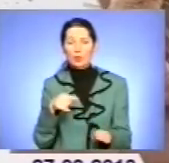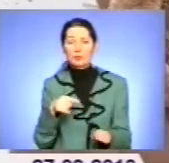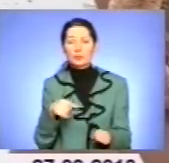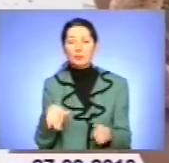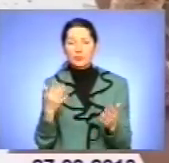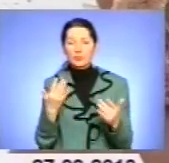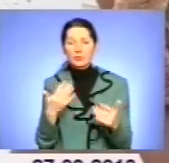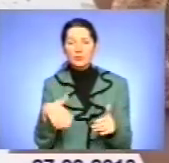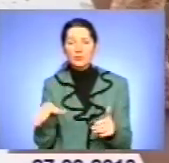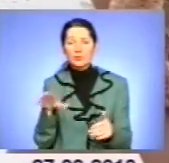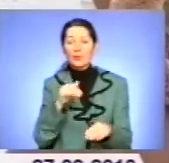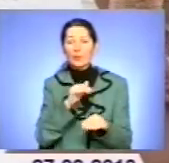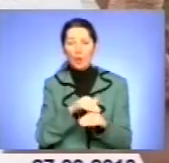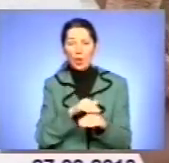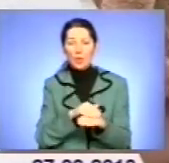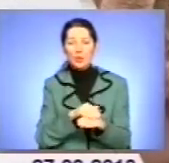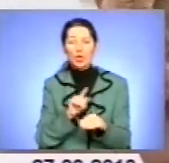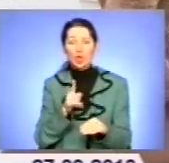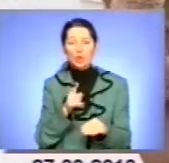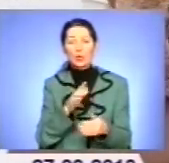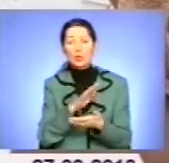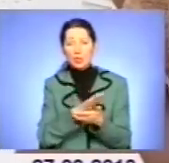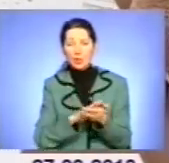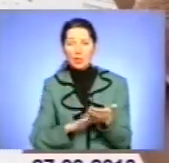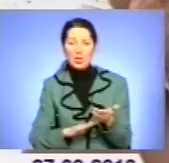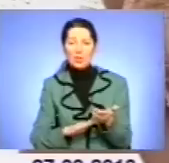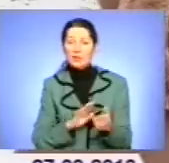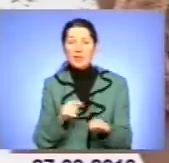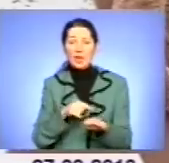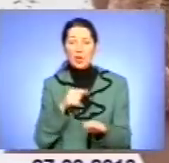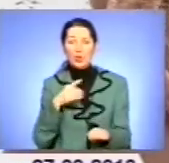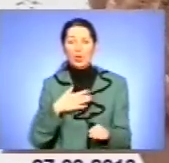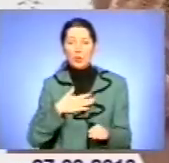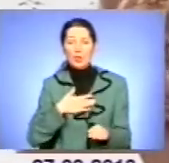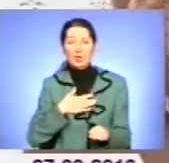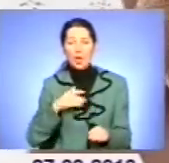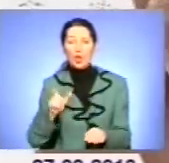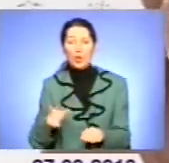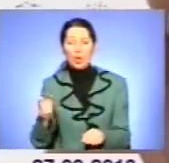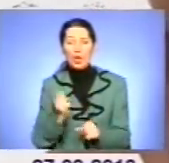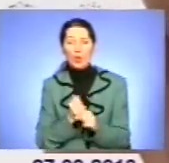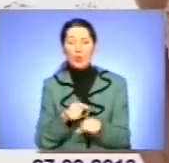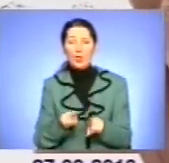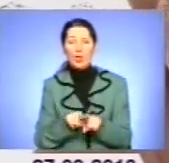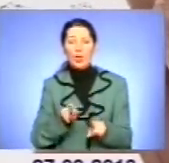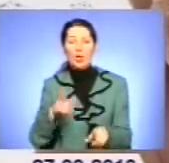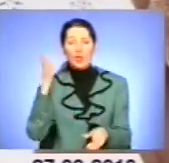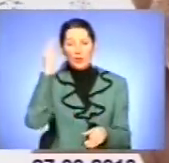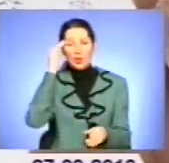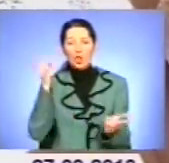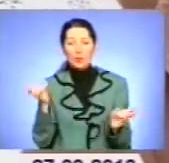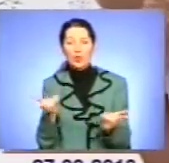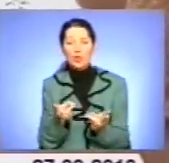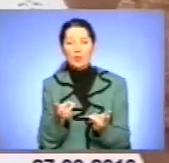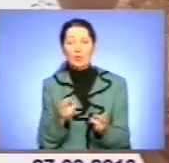всім доказано, і чомусь далі не реагують на нас, на людей, а роблять так, як вважають за потрібне,